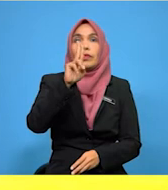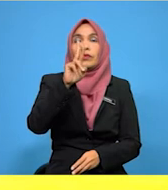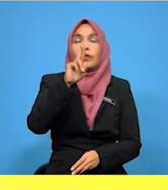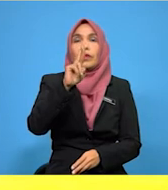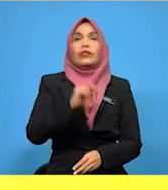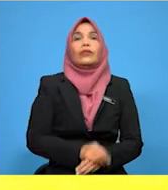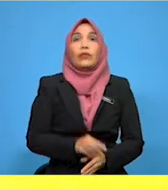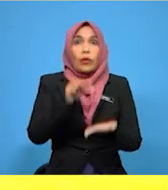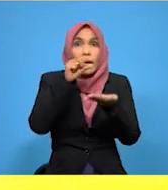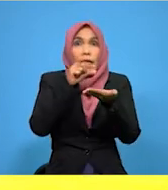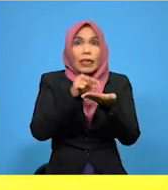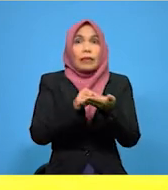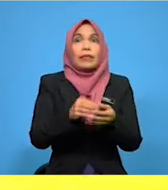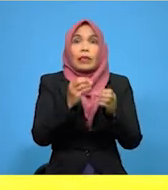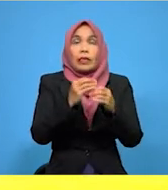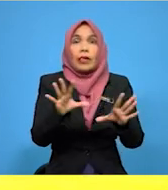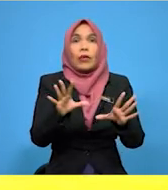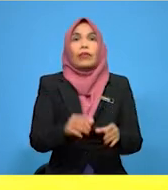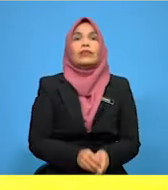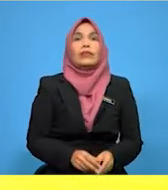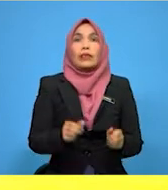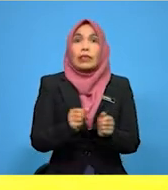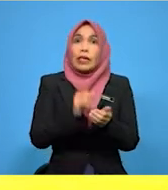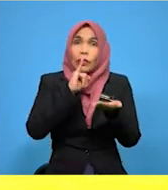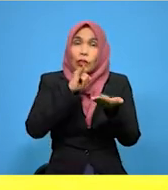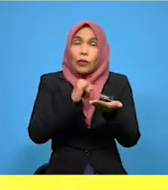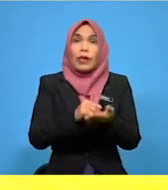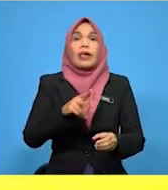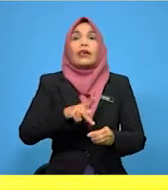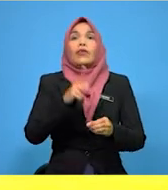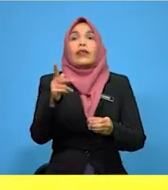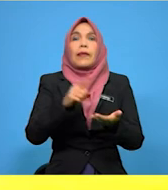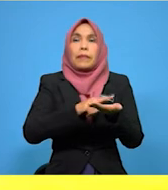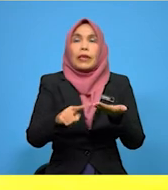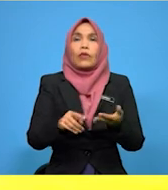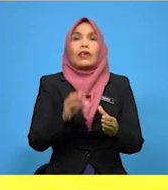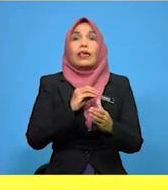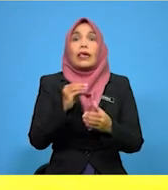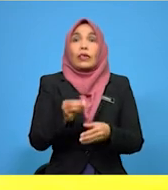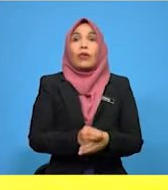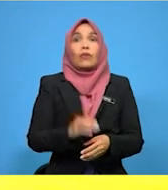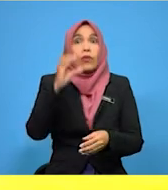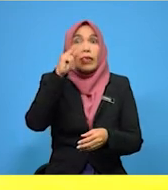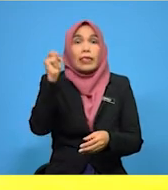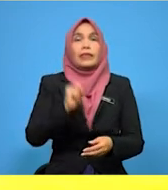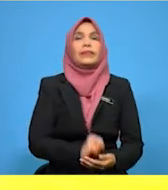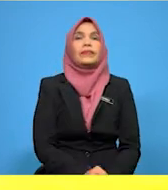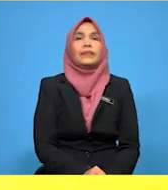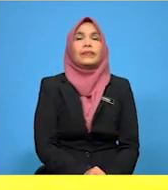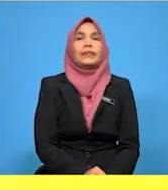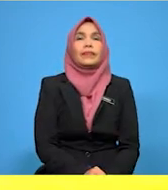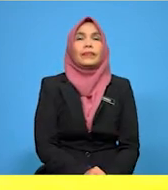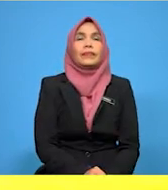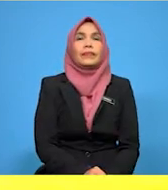jumlah pengeluaran mingguan atau bulanan serta memantau penyimpanan telur di dalam bilik